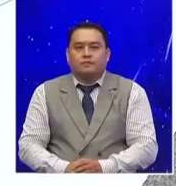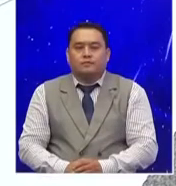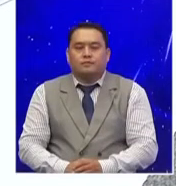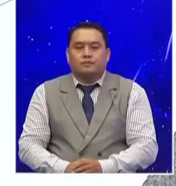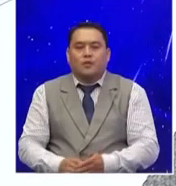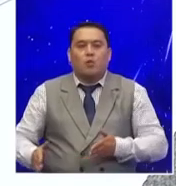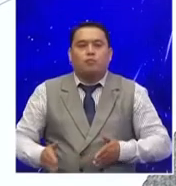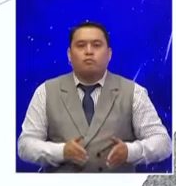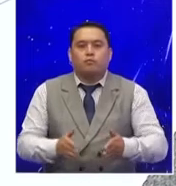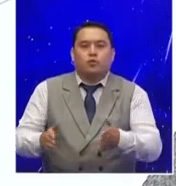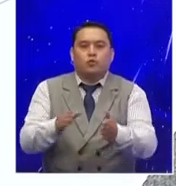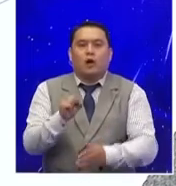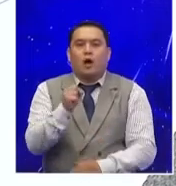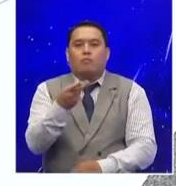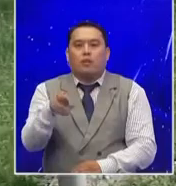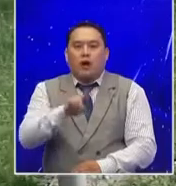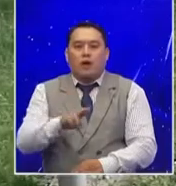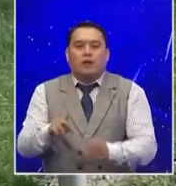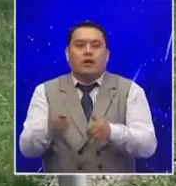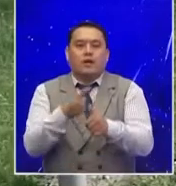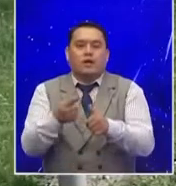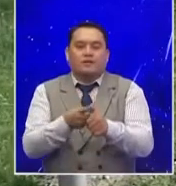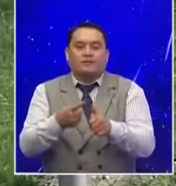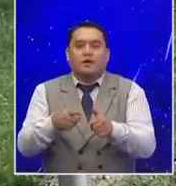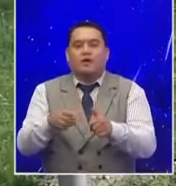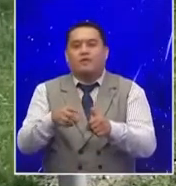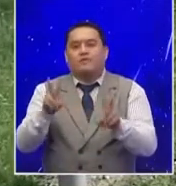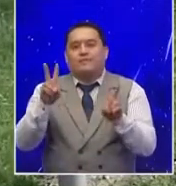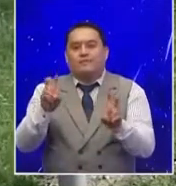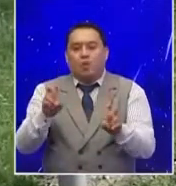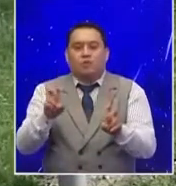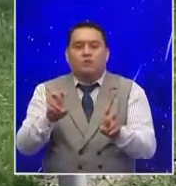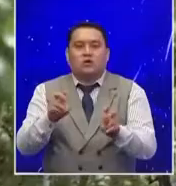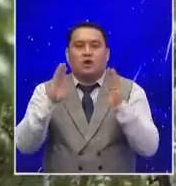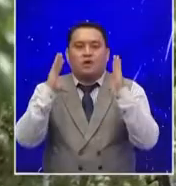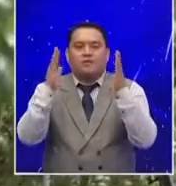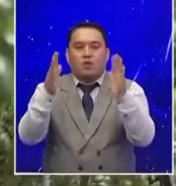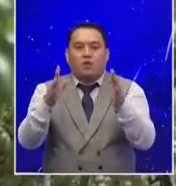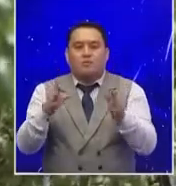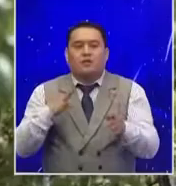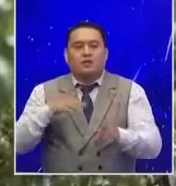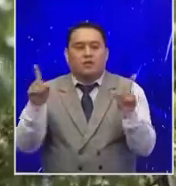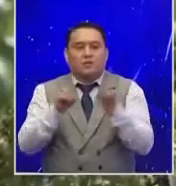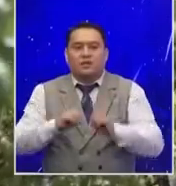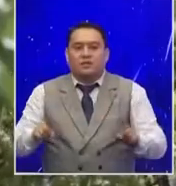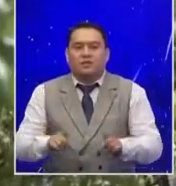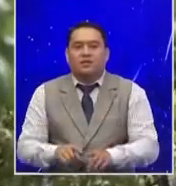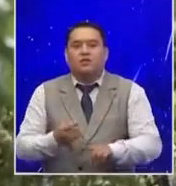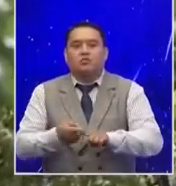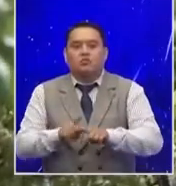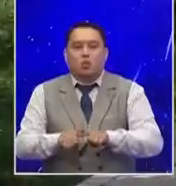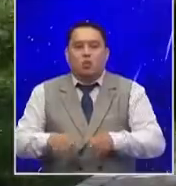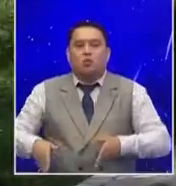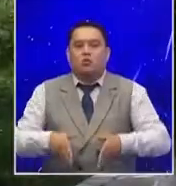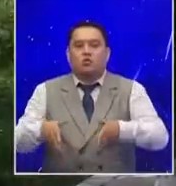Путь Абая. Такое название отныне носит аллея на проспекте Уэзова. Хотя год назад картина здесь была совсем иная. Именуемой